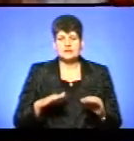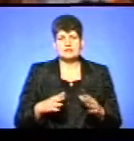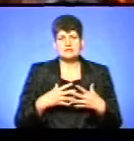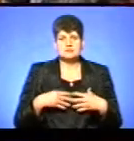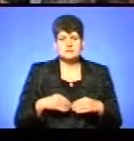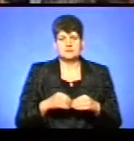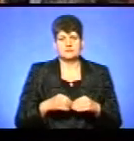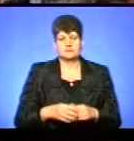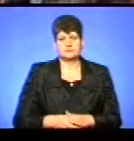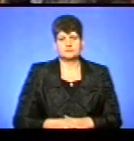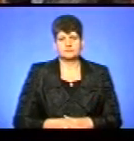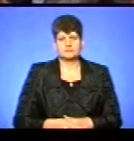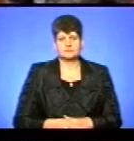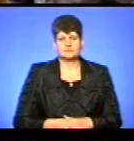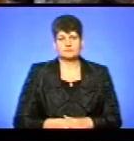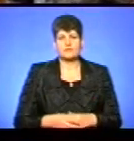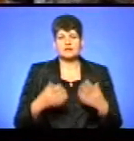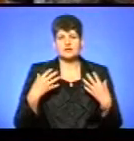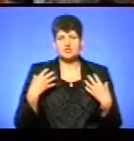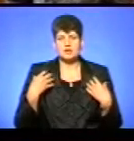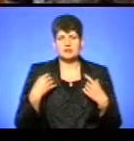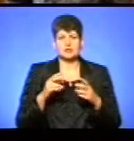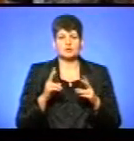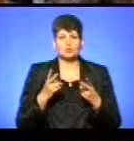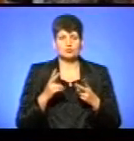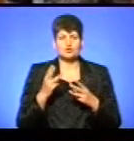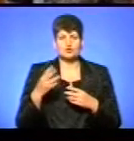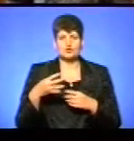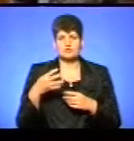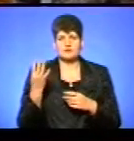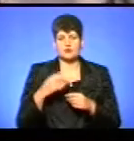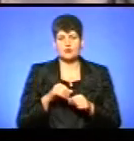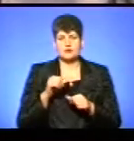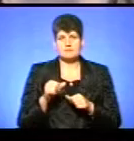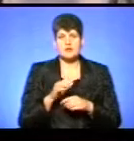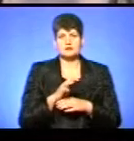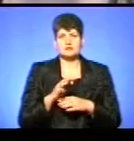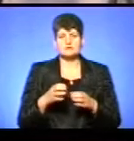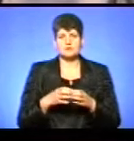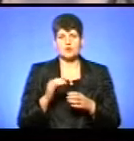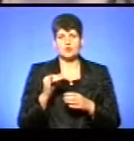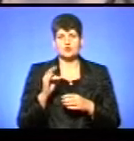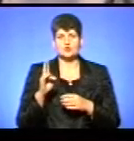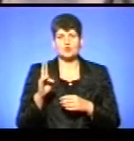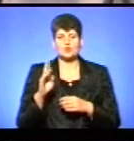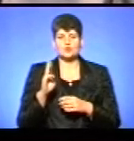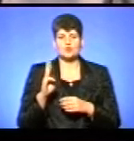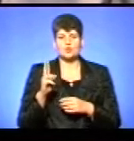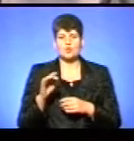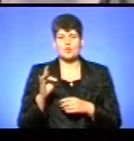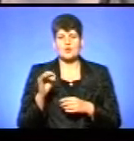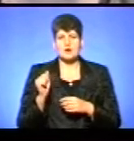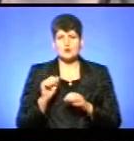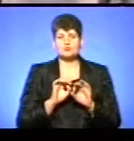наші околиці. Начальник клубу 44-ї окремої артилерійської бригади Юлія Шкурга розповідає, що у